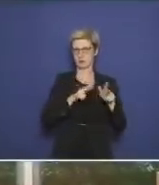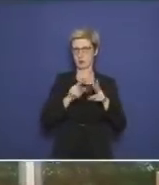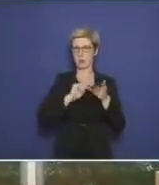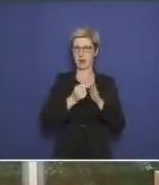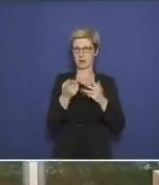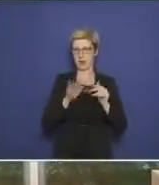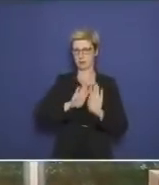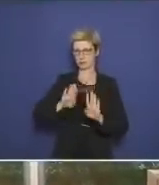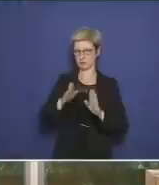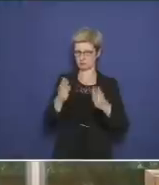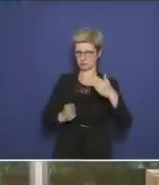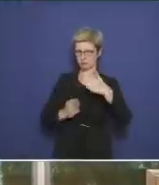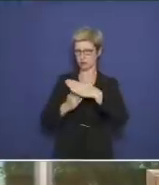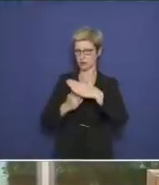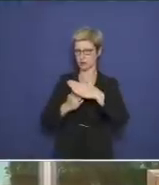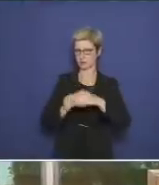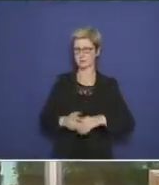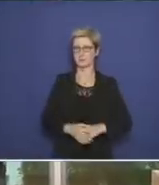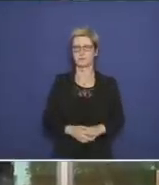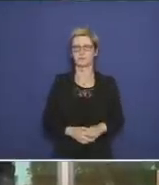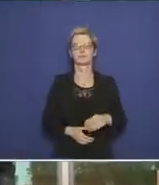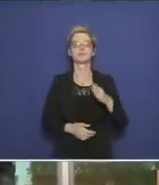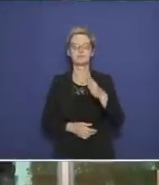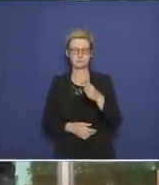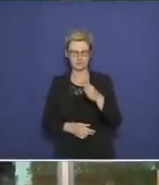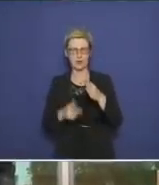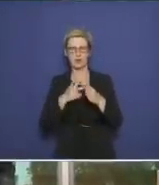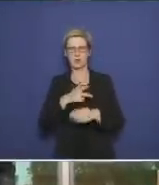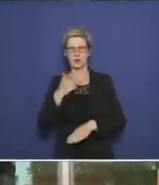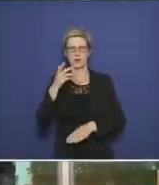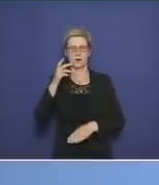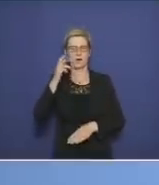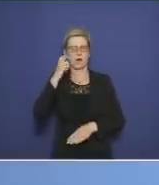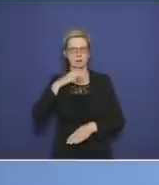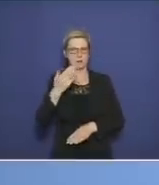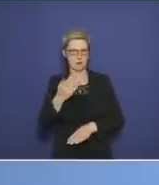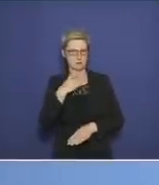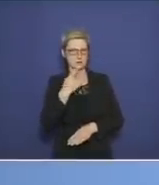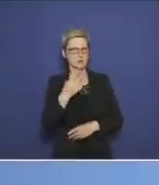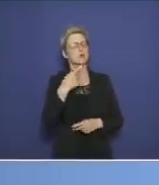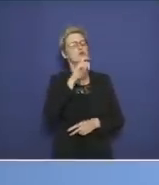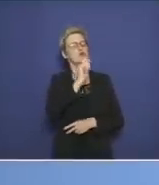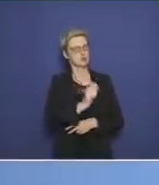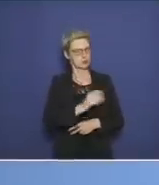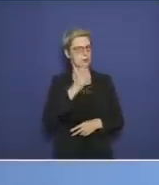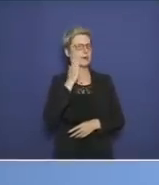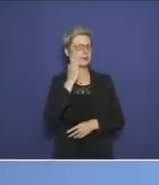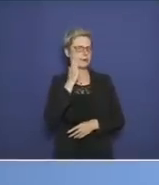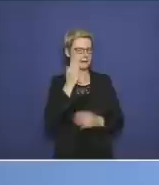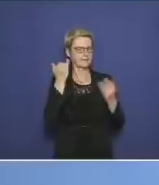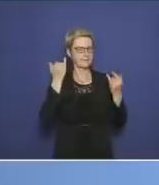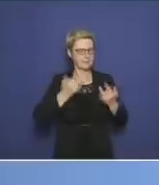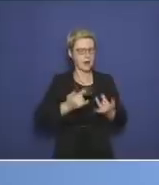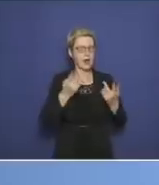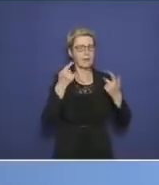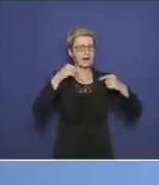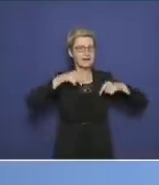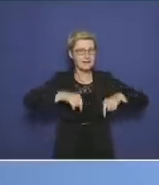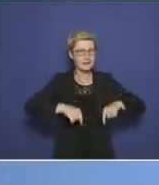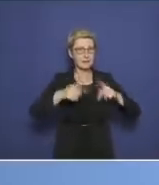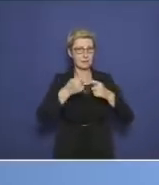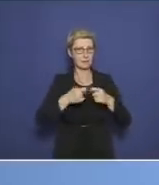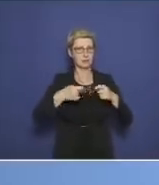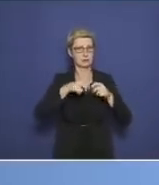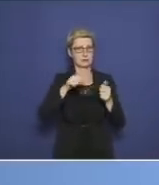Die Studie ist uns bekannt. Wie üblich gehen wir inhaltlich auf Studien an dieser Stelle nicht ein.